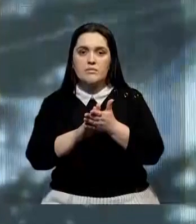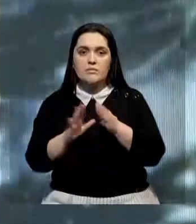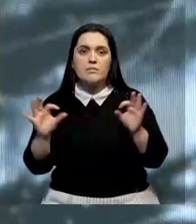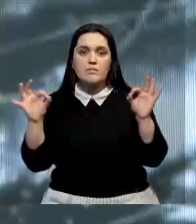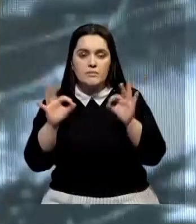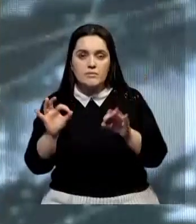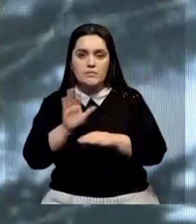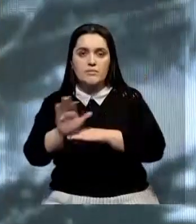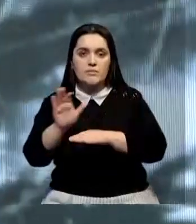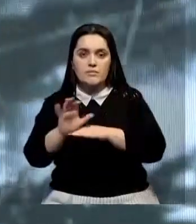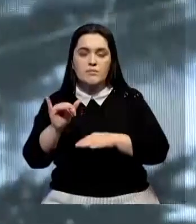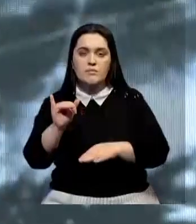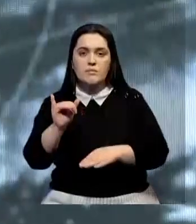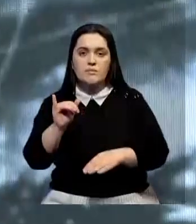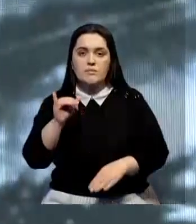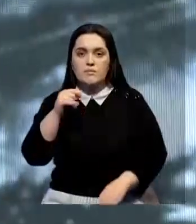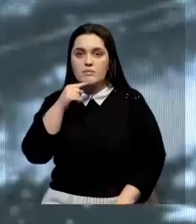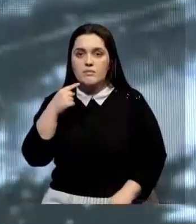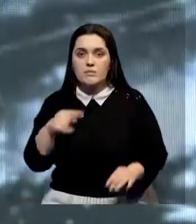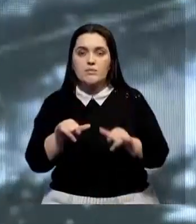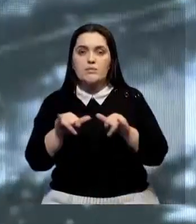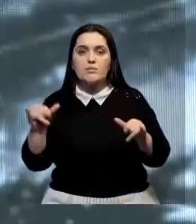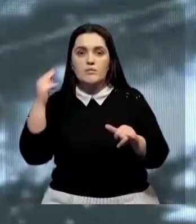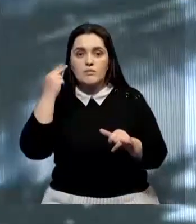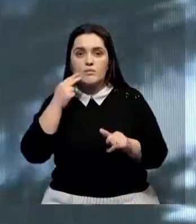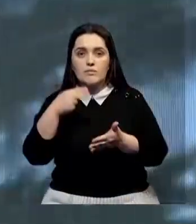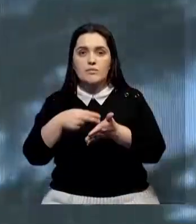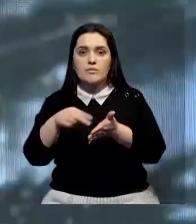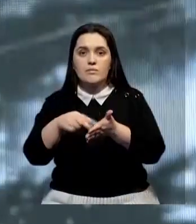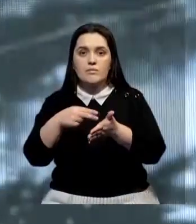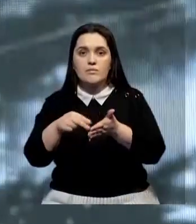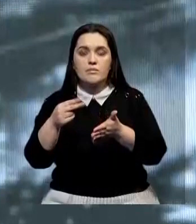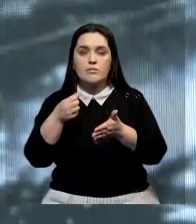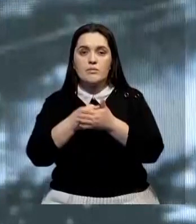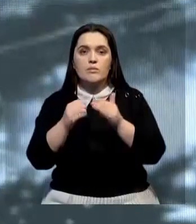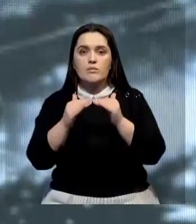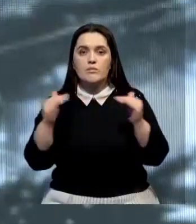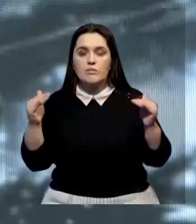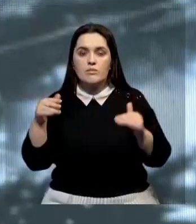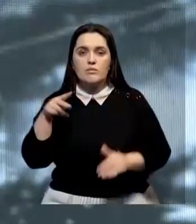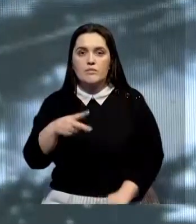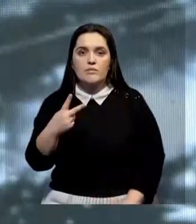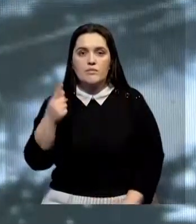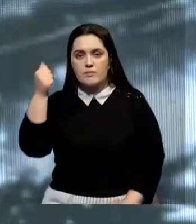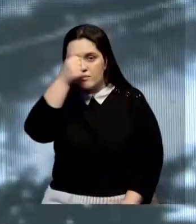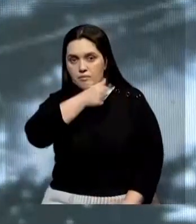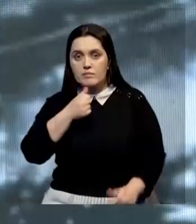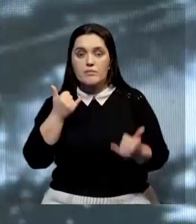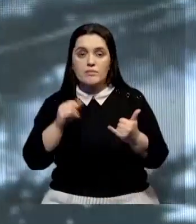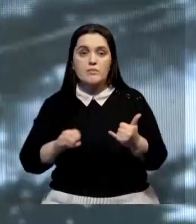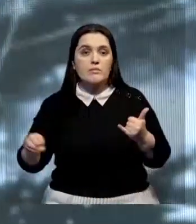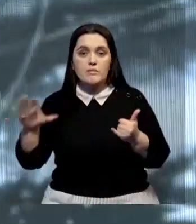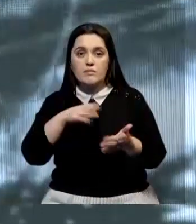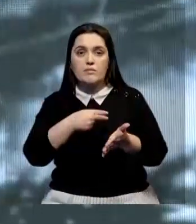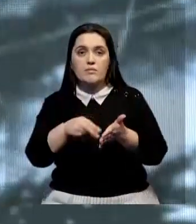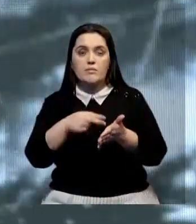региона. Это при условии нулевых поставок газа из России и увеличения Китаем закупок СПГ до уровня 2021